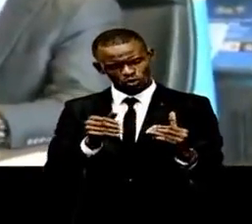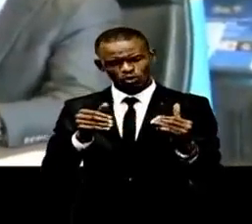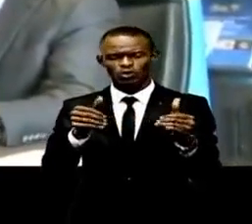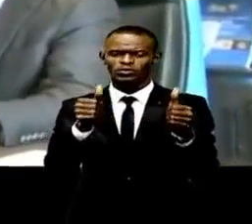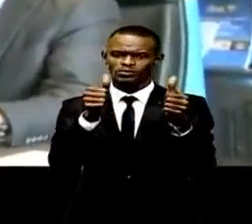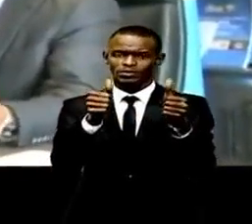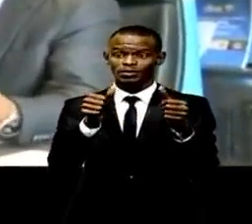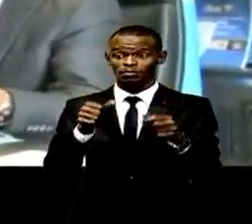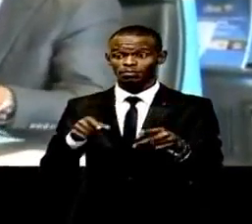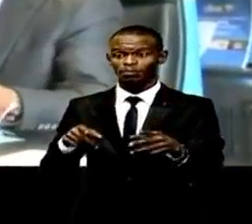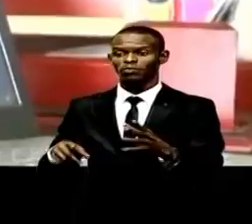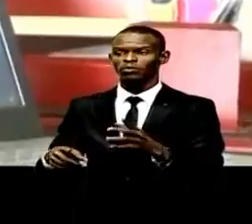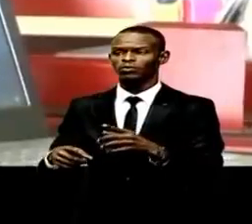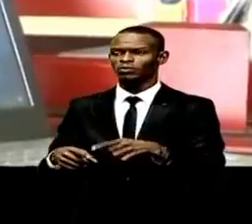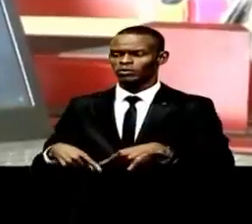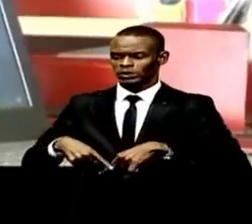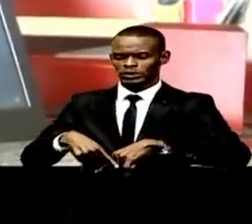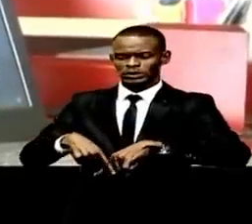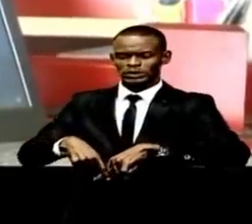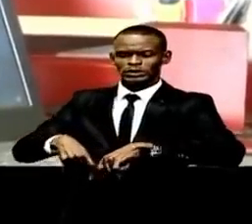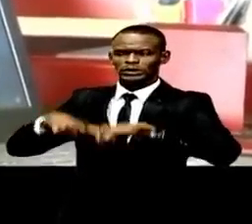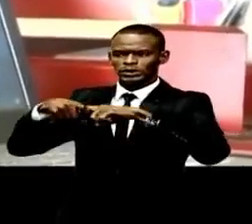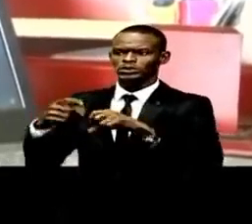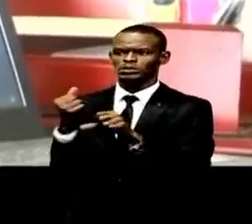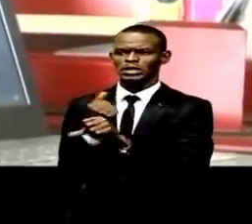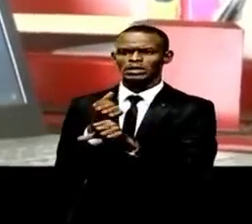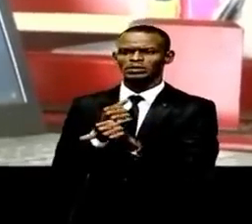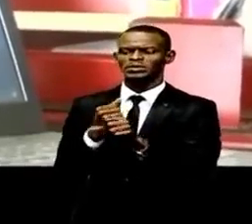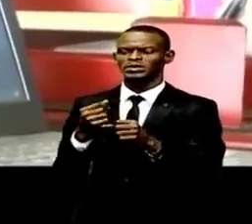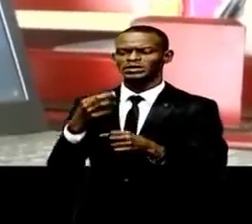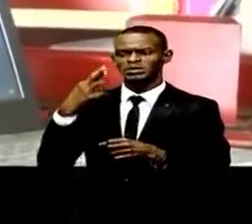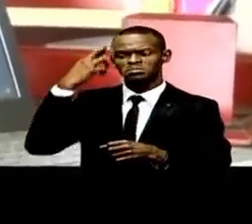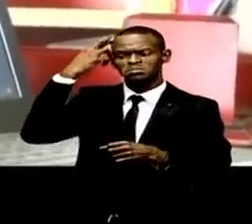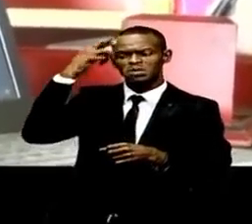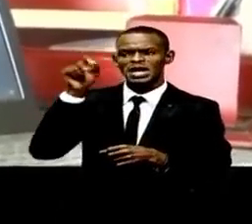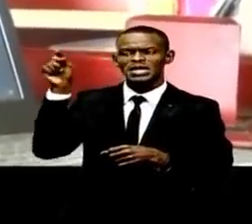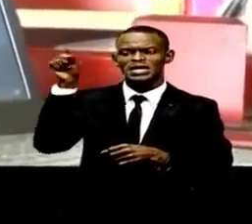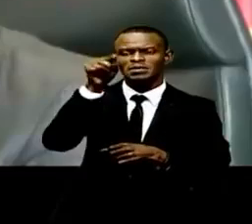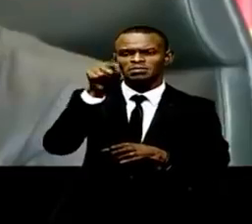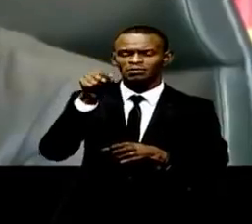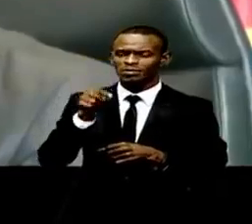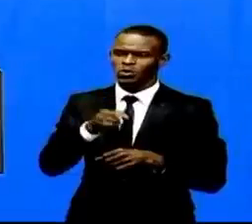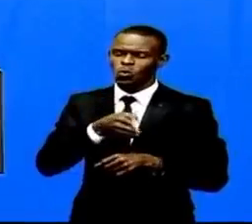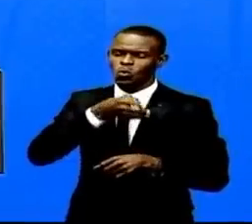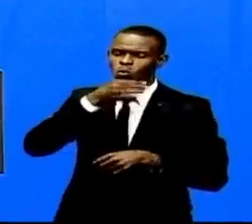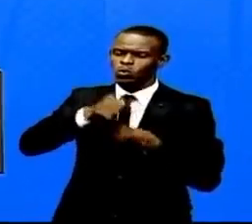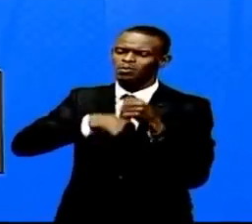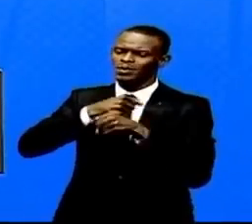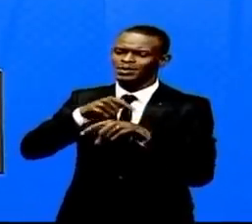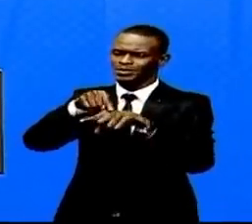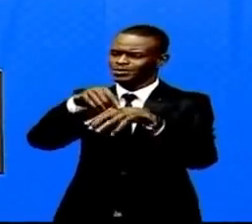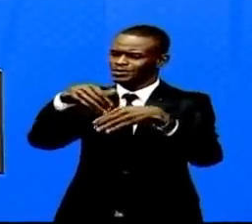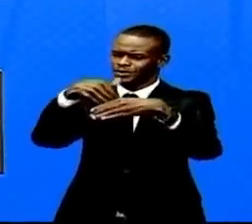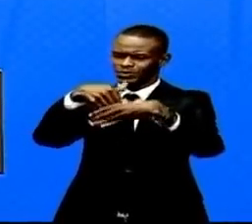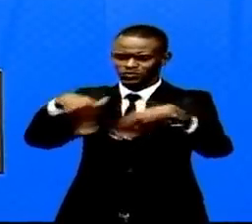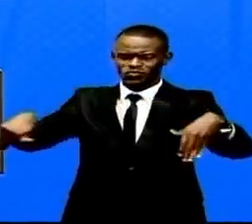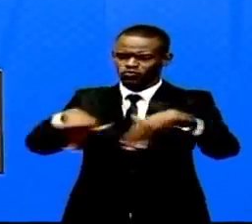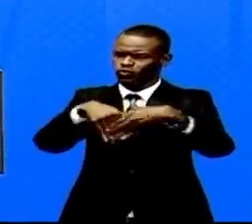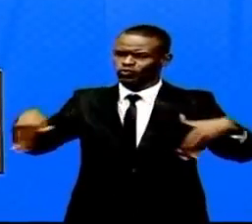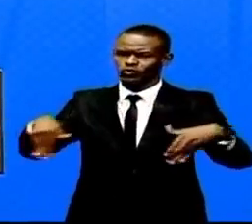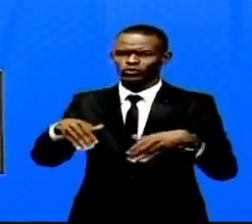terroristes et groupes armés tant locaux qu'étrangers opérant depuis plusieurs années sur cette partie de la République démocratique du